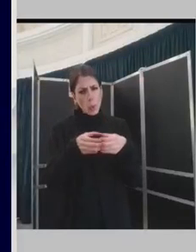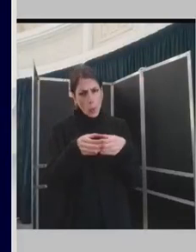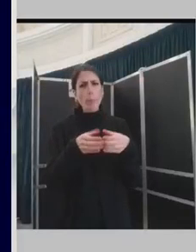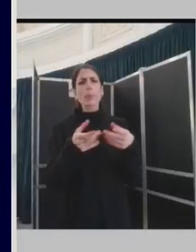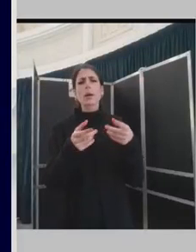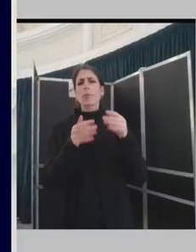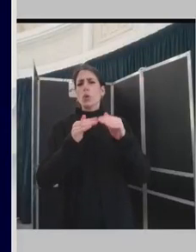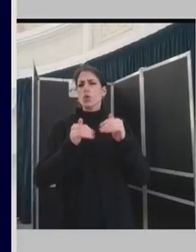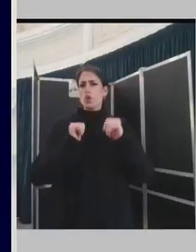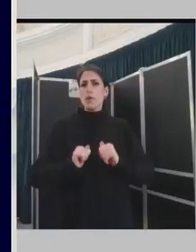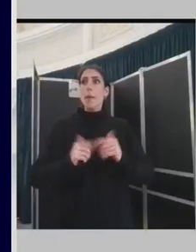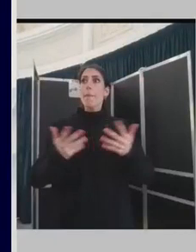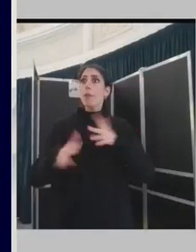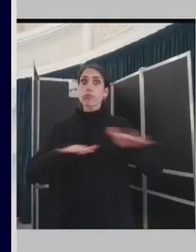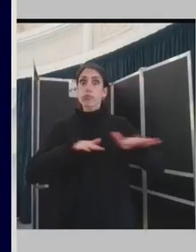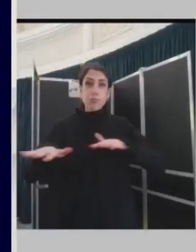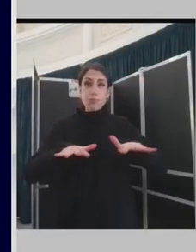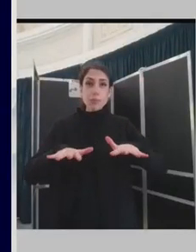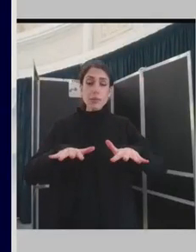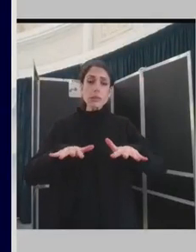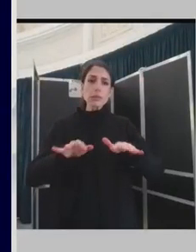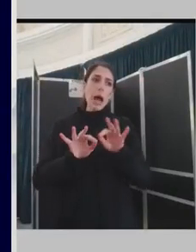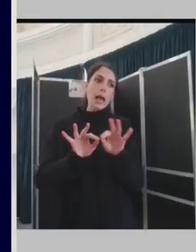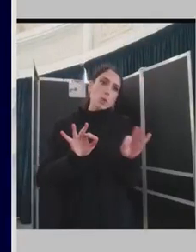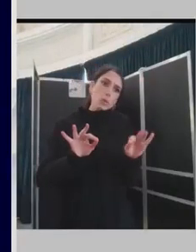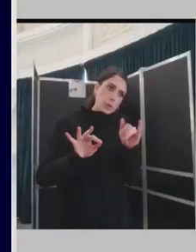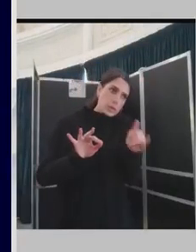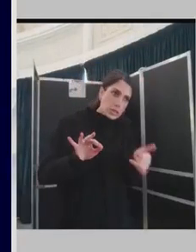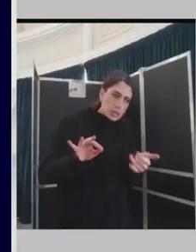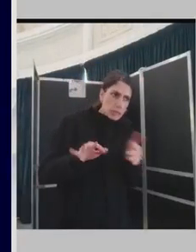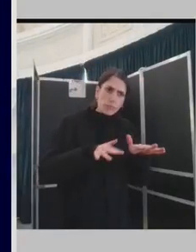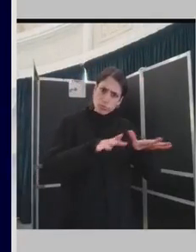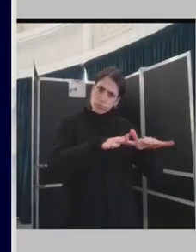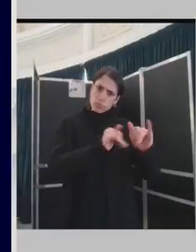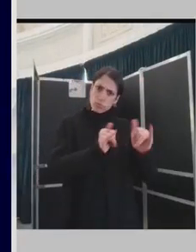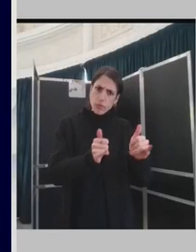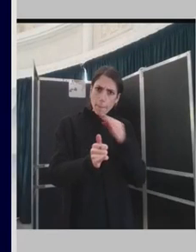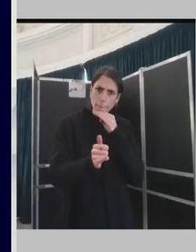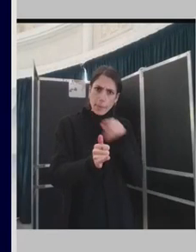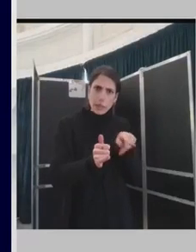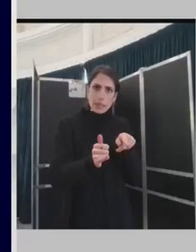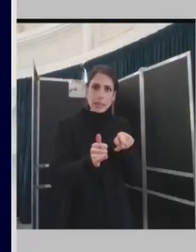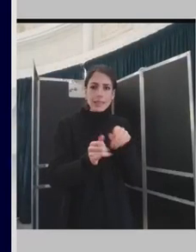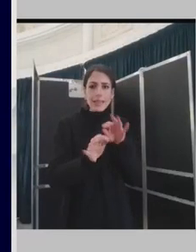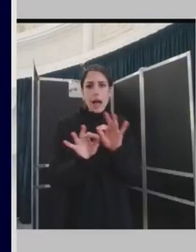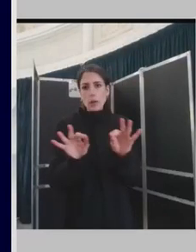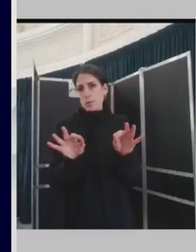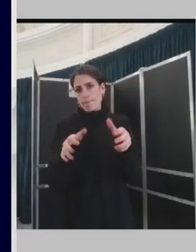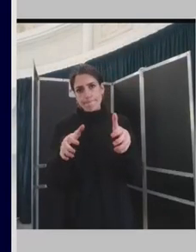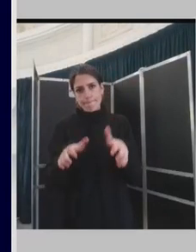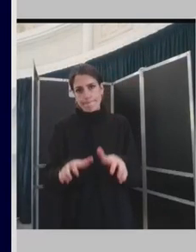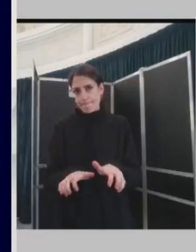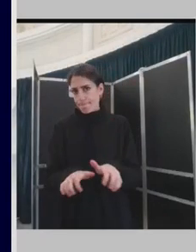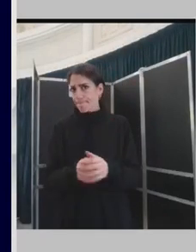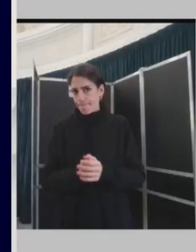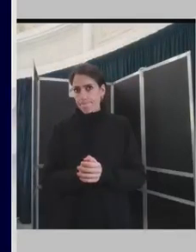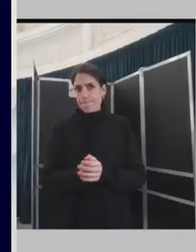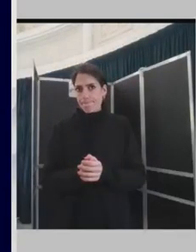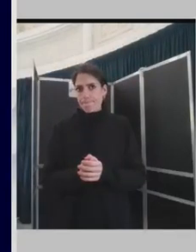attivi francamente, non alcuni molto attivi, altri assolutamente meno. Abbiamo tante